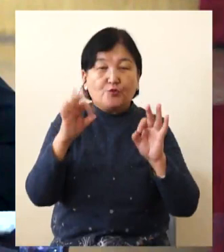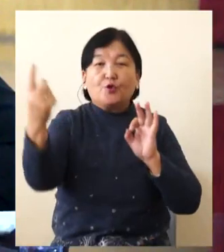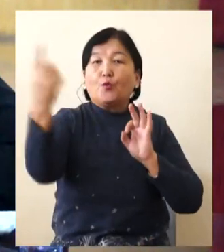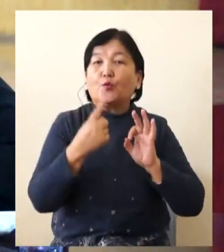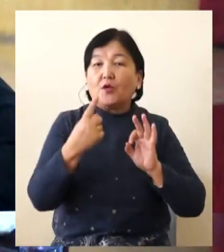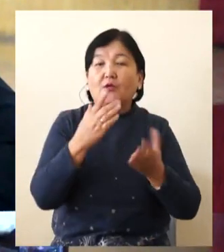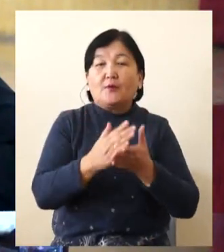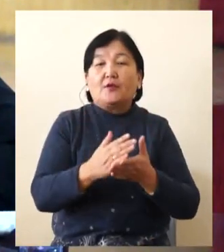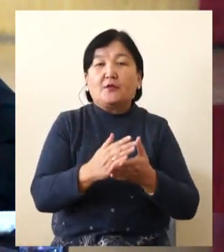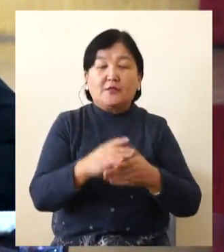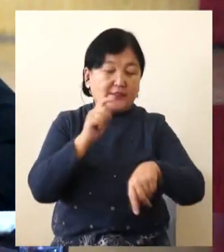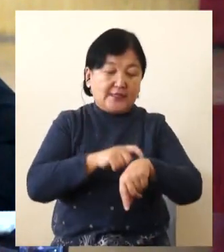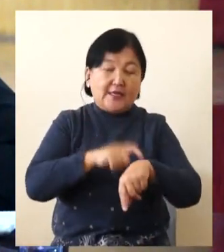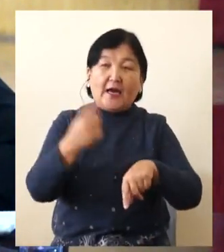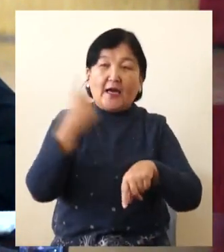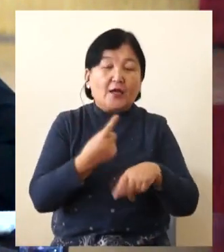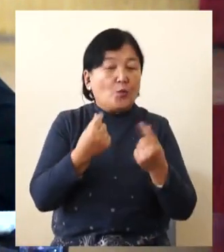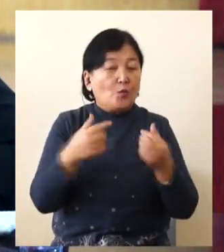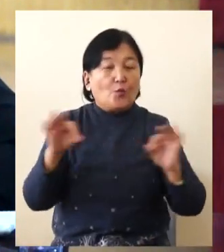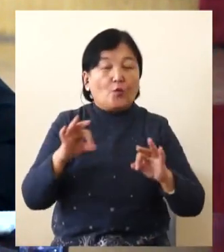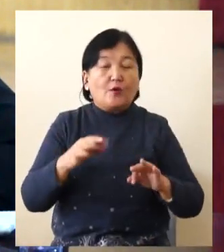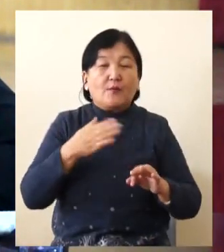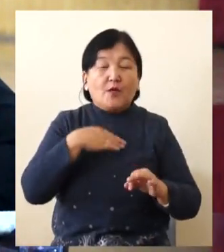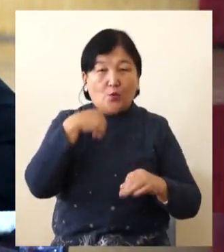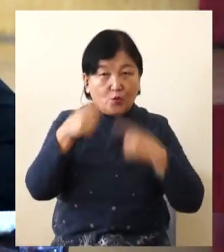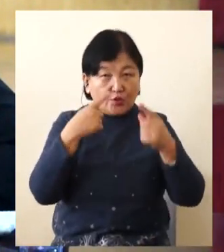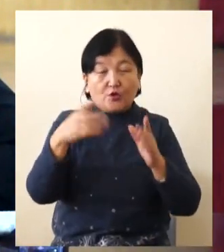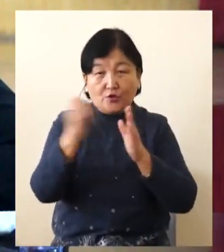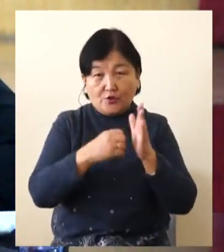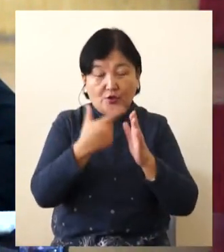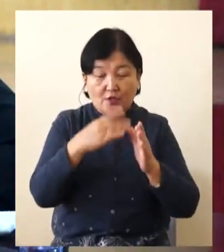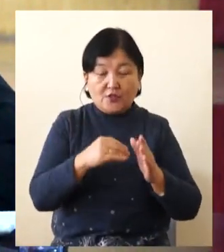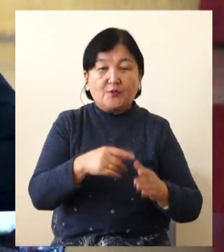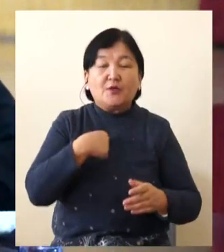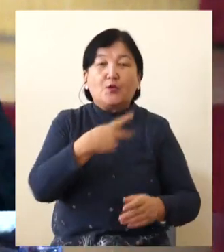хөөх. Цагаа гаргаад үн төлбөргүйгээр өнийг унших хэвээр миний үүрэг гэж бодож